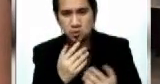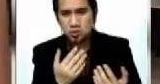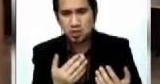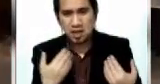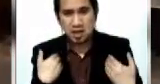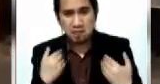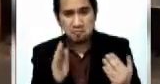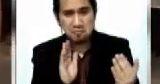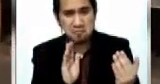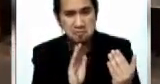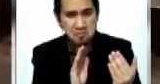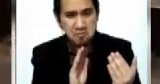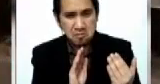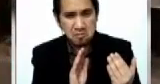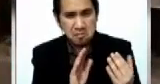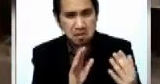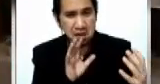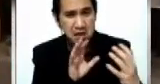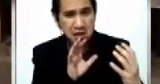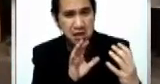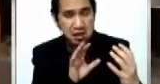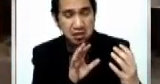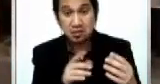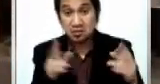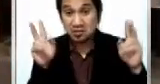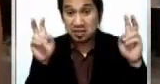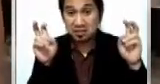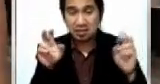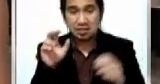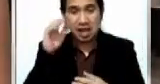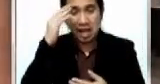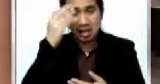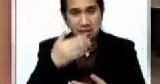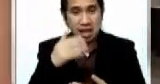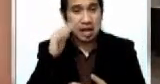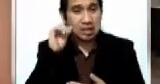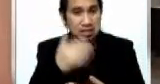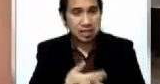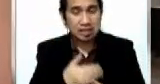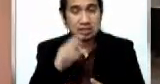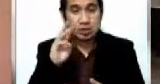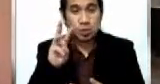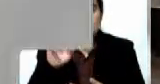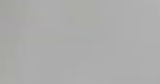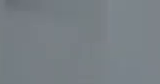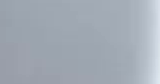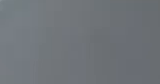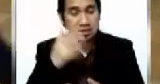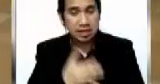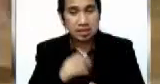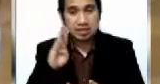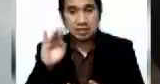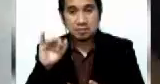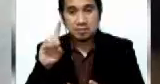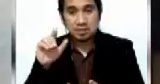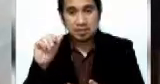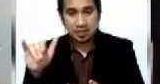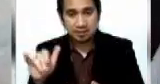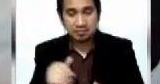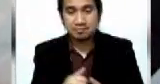week ng seryeng Anak ni Waray versus Anak ni Biday. Makichika kay Nelson Canlas.